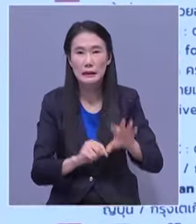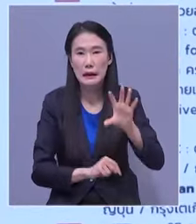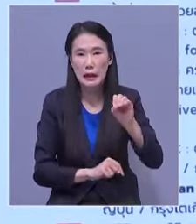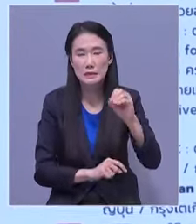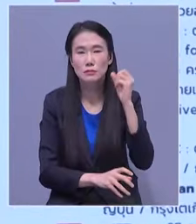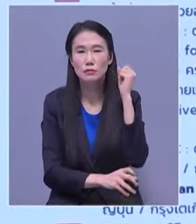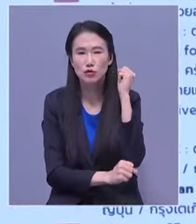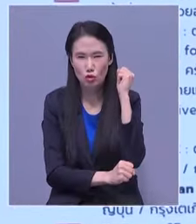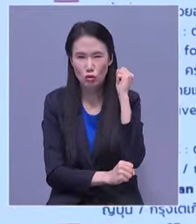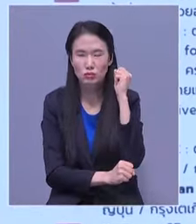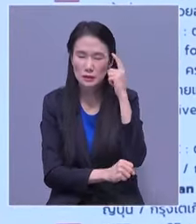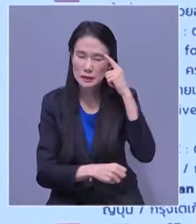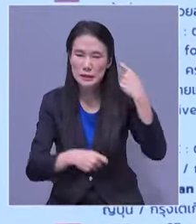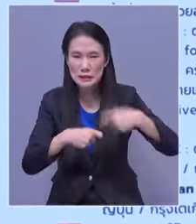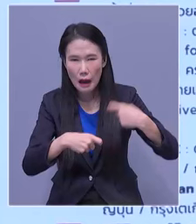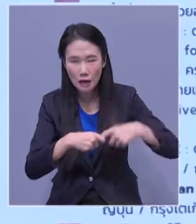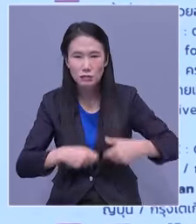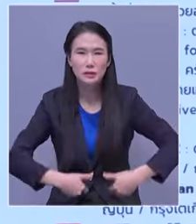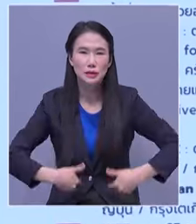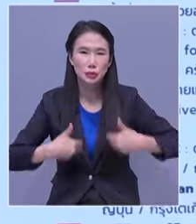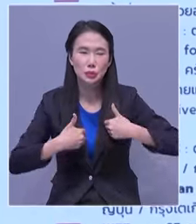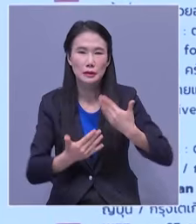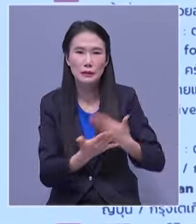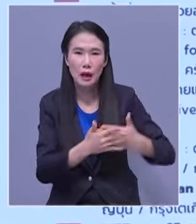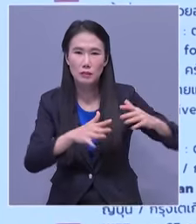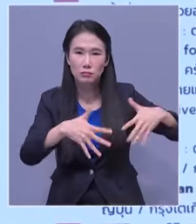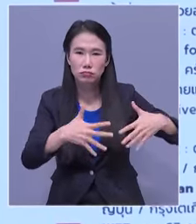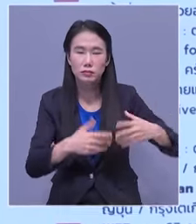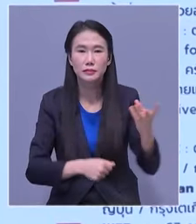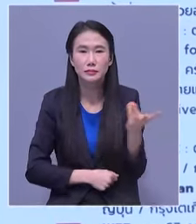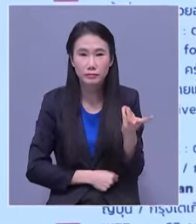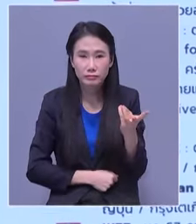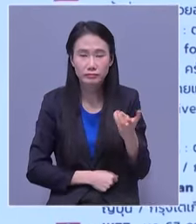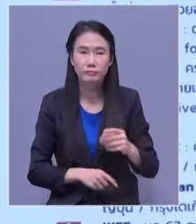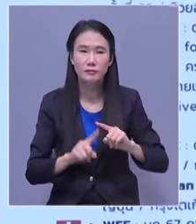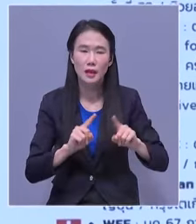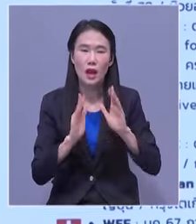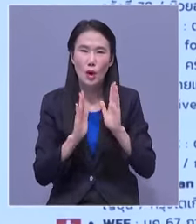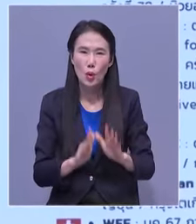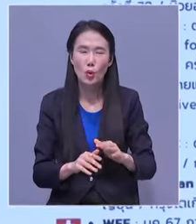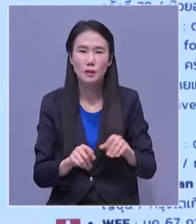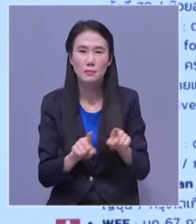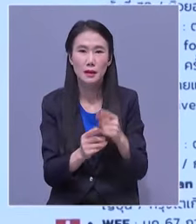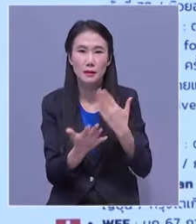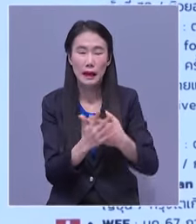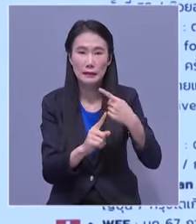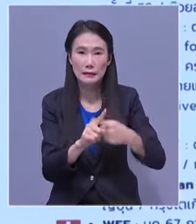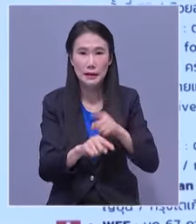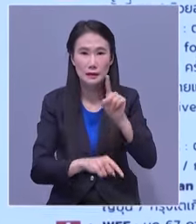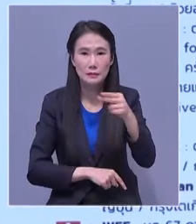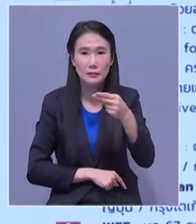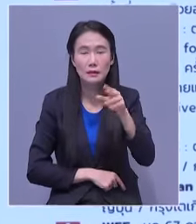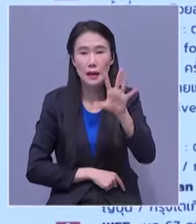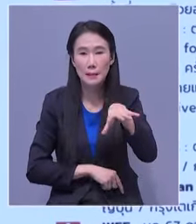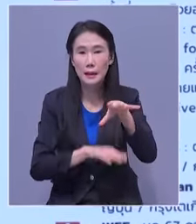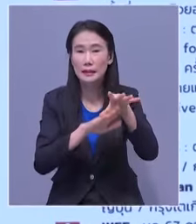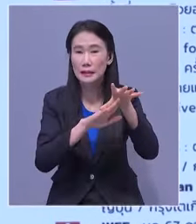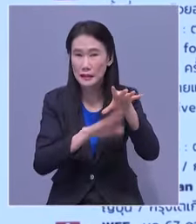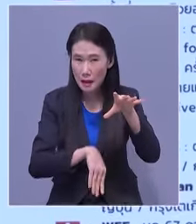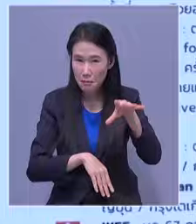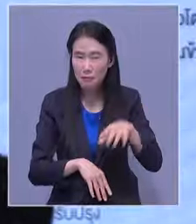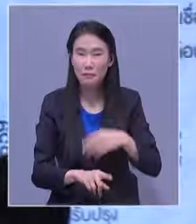ที่ยัมความยากลำบากอยู่ แล้วก็มีอะไรได้น้อยซึงคนที่มีรายได้ต่ำกว่า 15,000 บาต่อเดือน